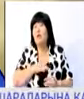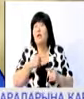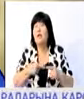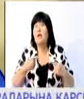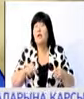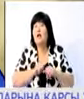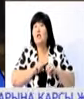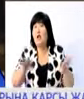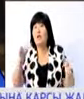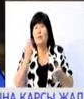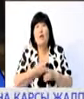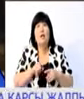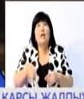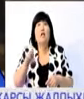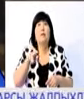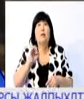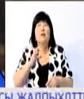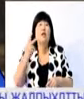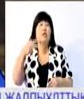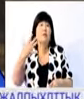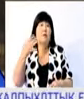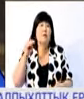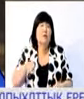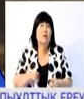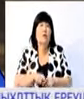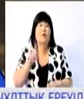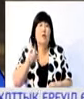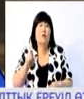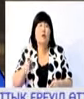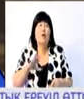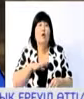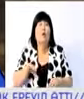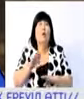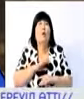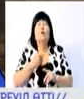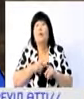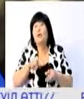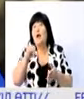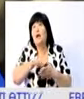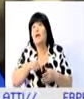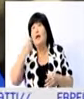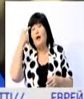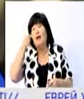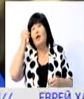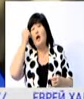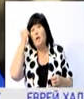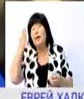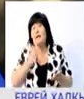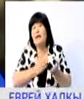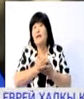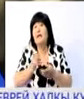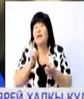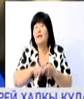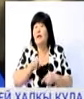салада шашылып қалды. Репрессия жылдарында 25 мыңға жуық бозақ сұраусы оққа байланды. Олардың арасында ғалым, мәдениет және саясат